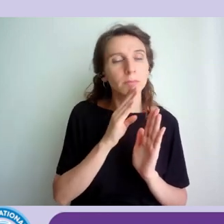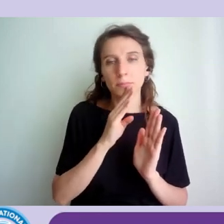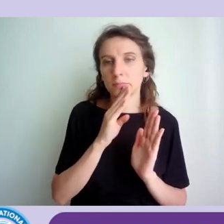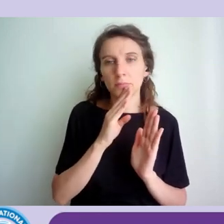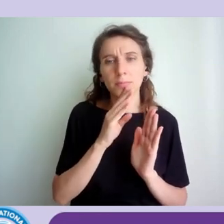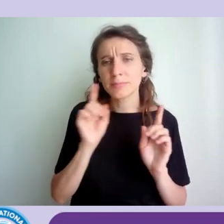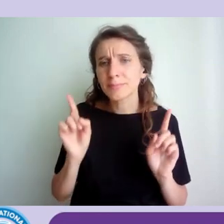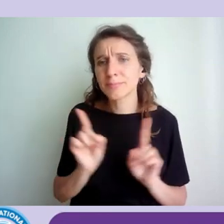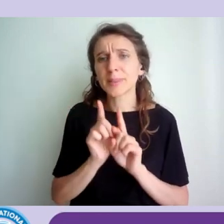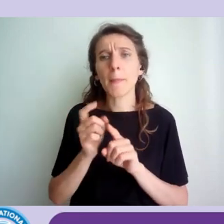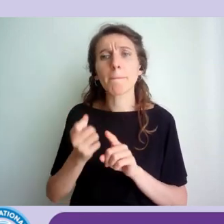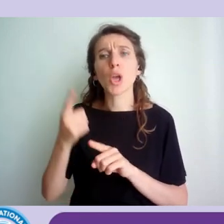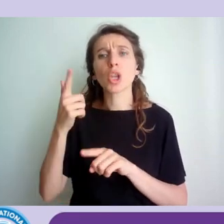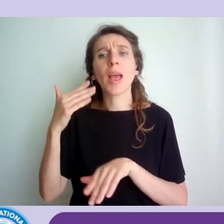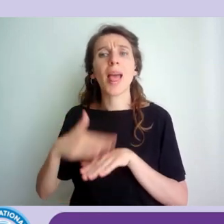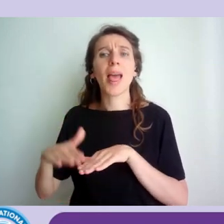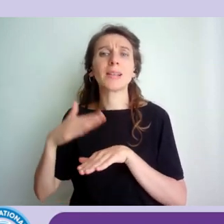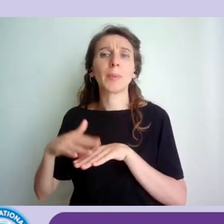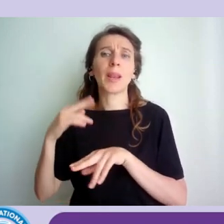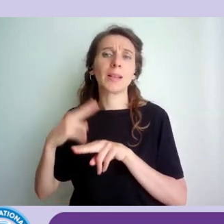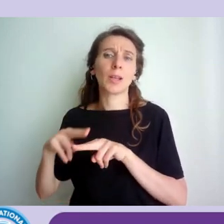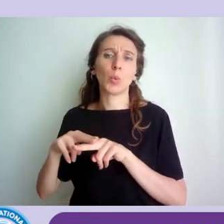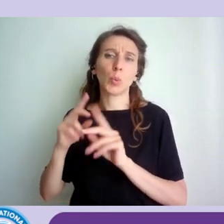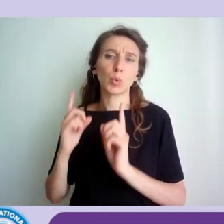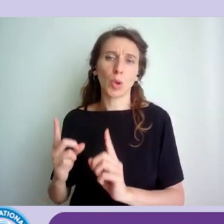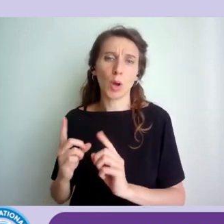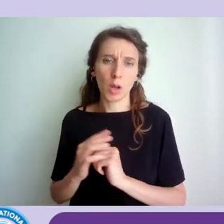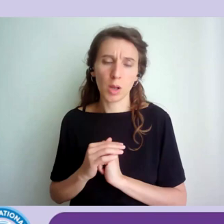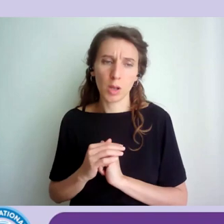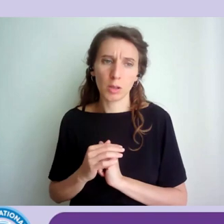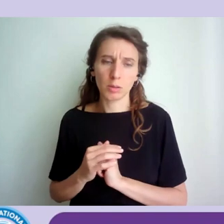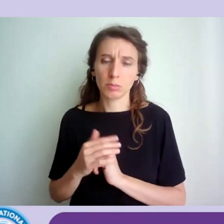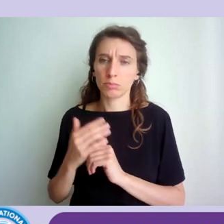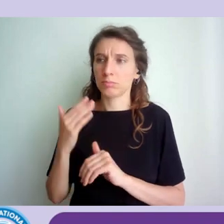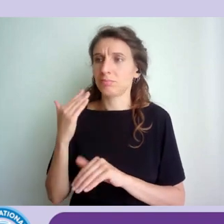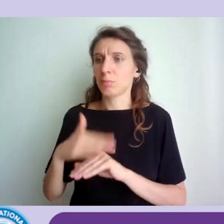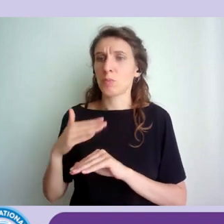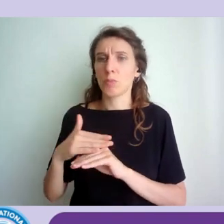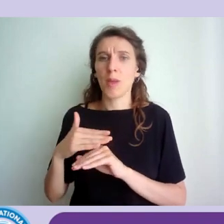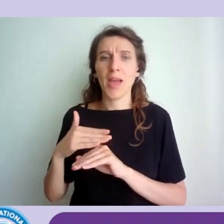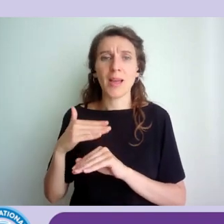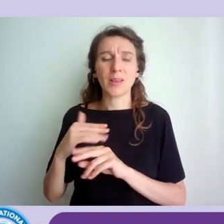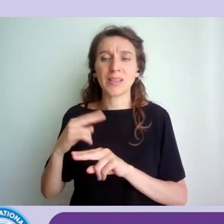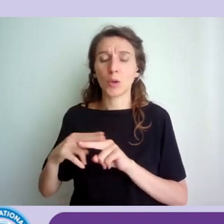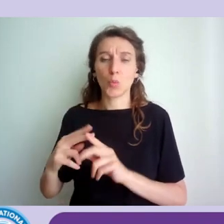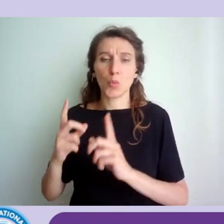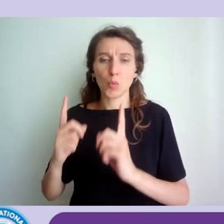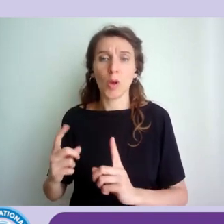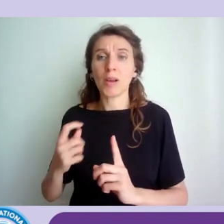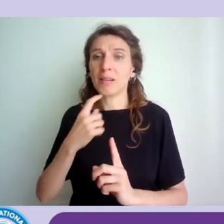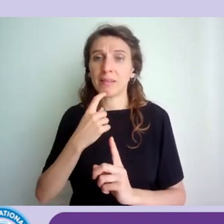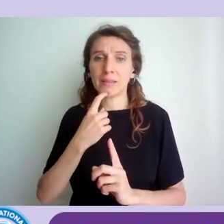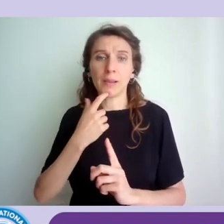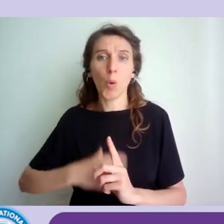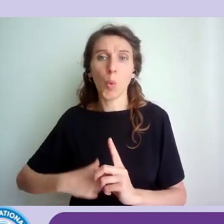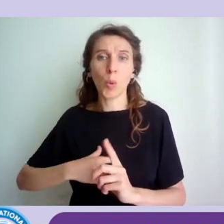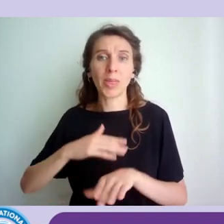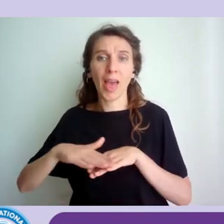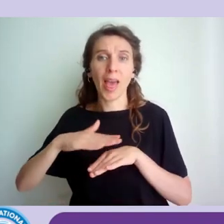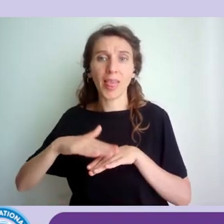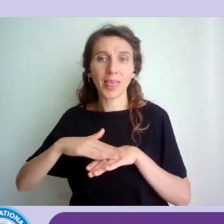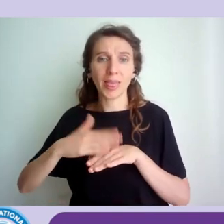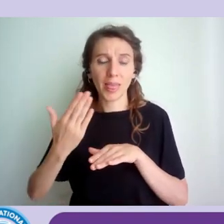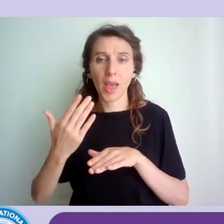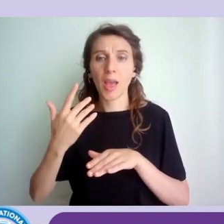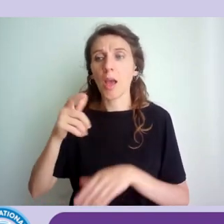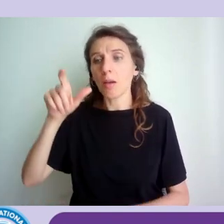importante anche l'esperienza d'uso l'esperienza d'uso del dell'utente che